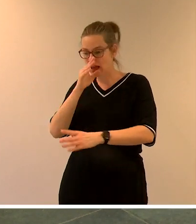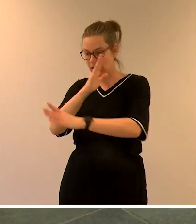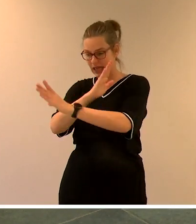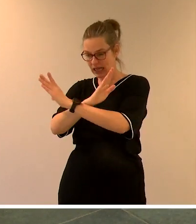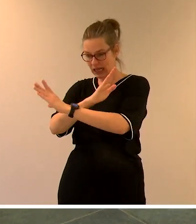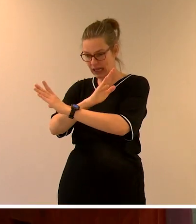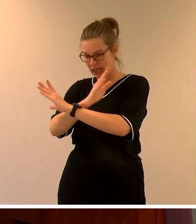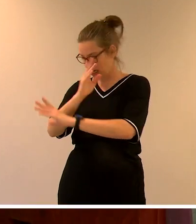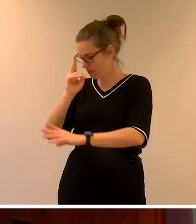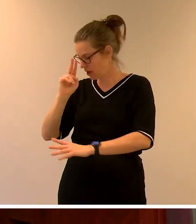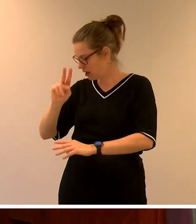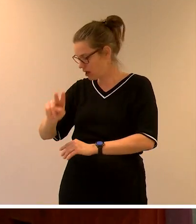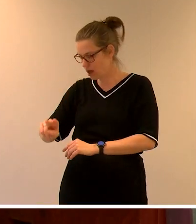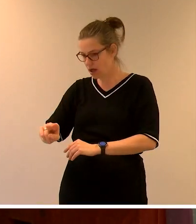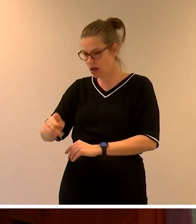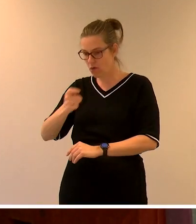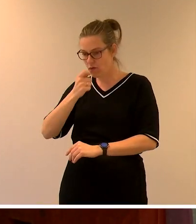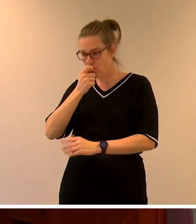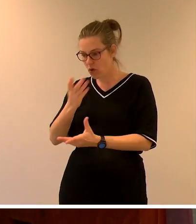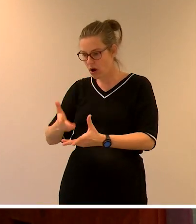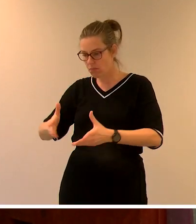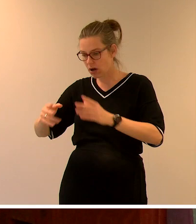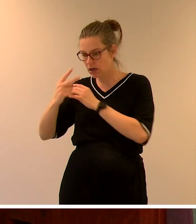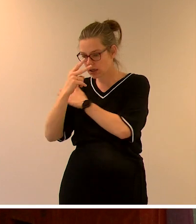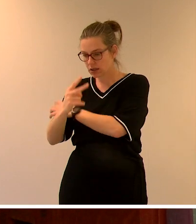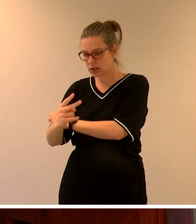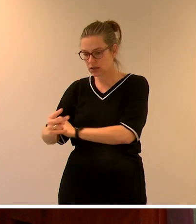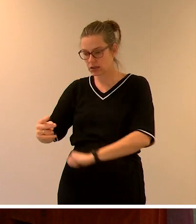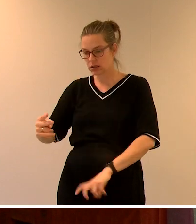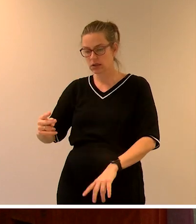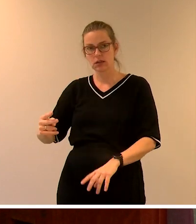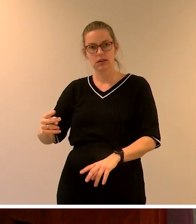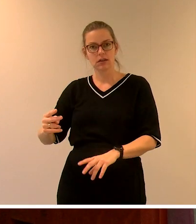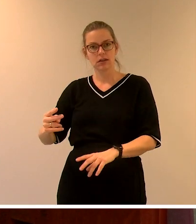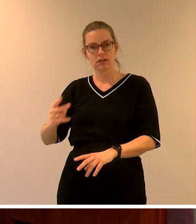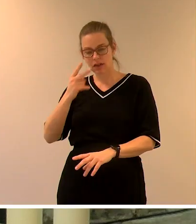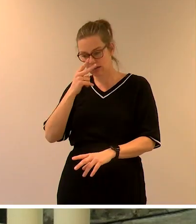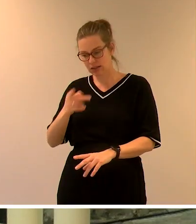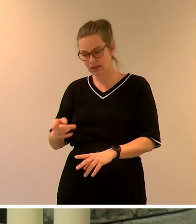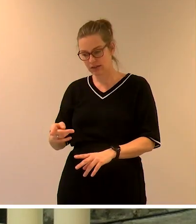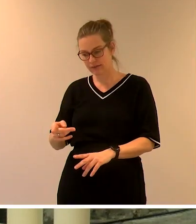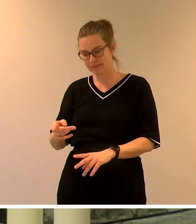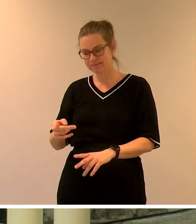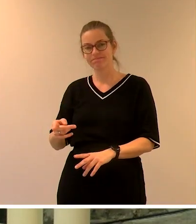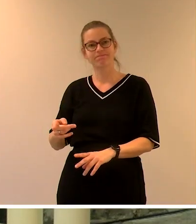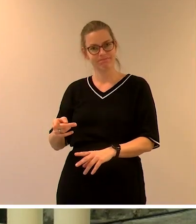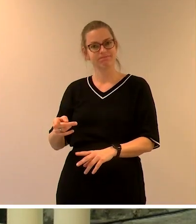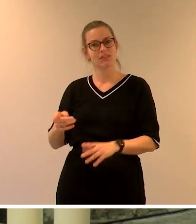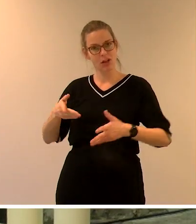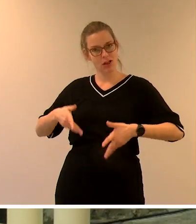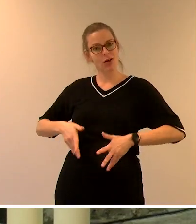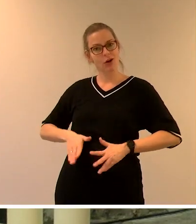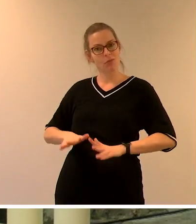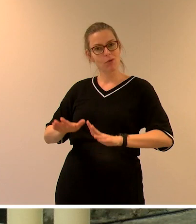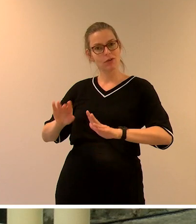die kribbe, naar die voerbak, dan denk je, dit is de geboorte van